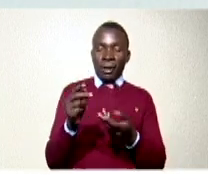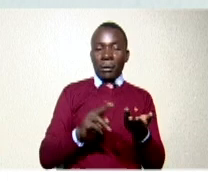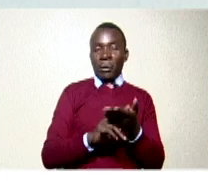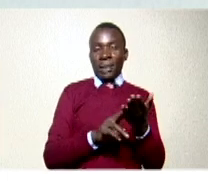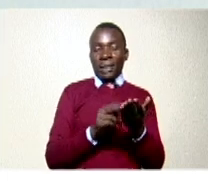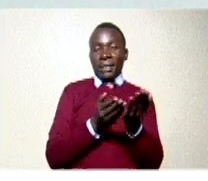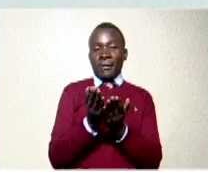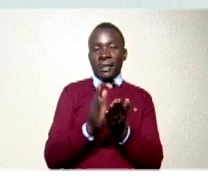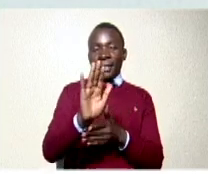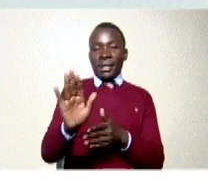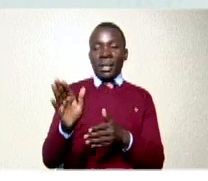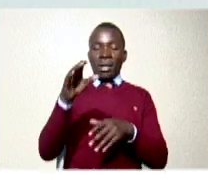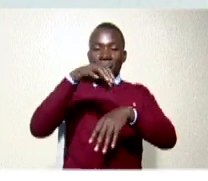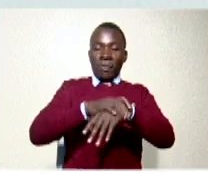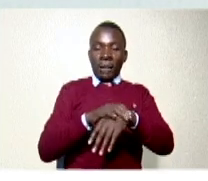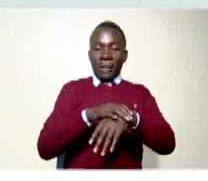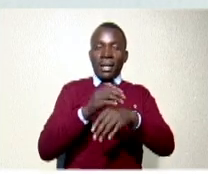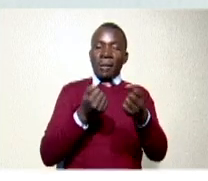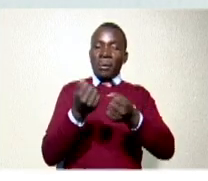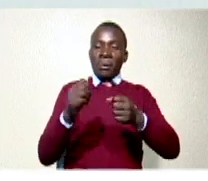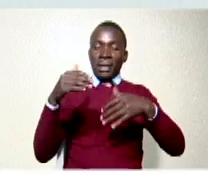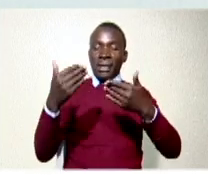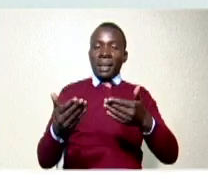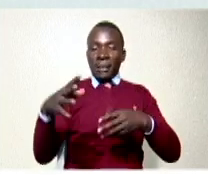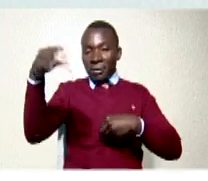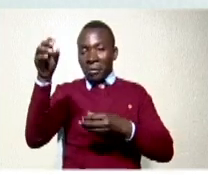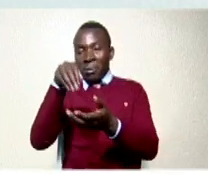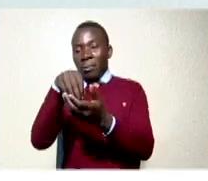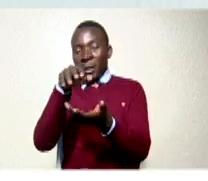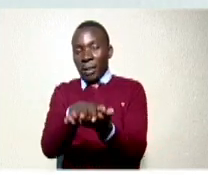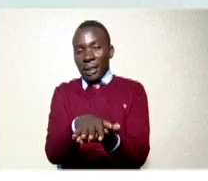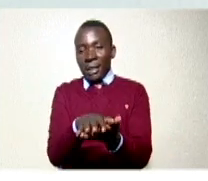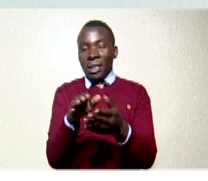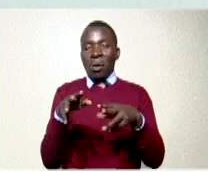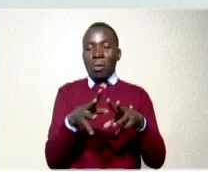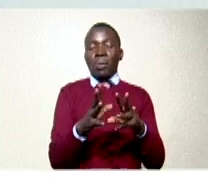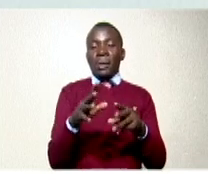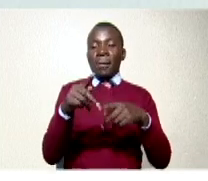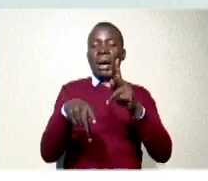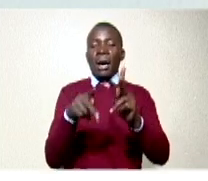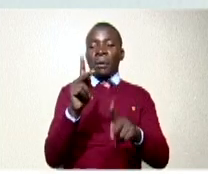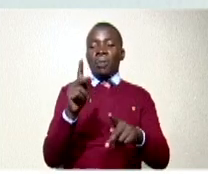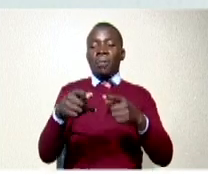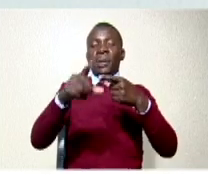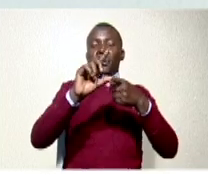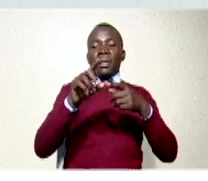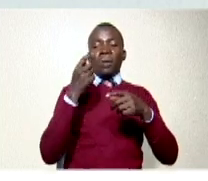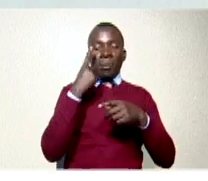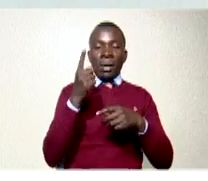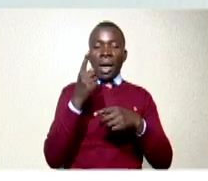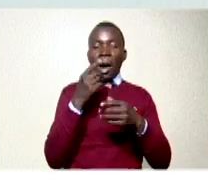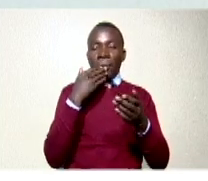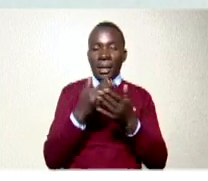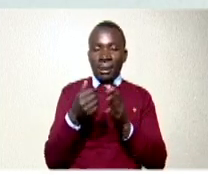zawe aho kugira ngo uyafate ufate imodoka cyangwa utume umuntu kuyajyana muri banki uko bagenda biyongera niko babona ubwiza bwabyo